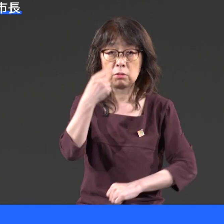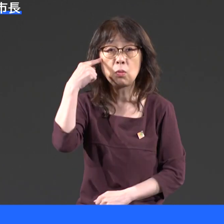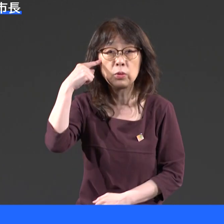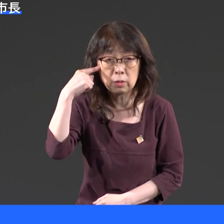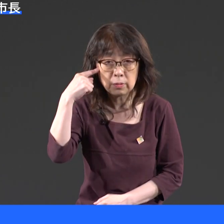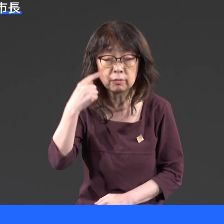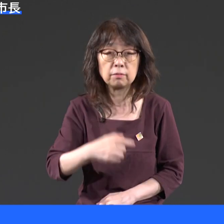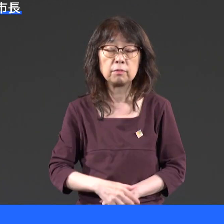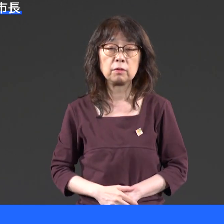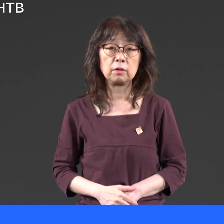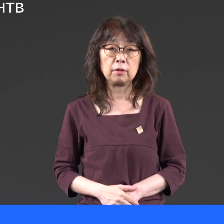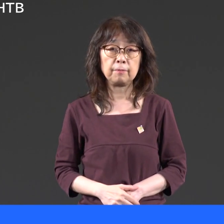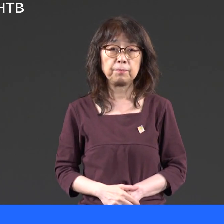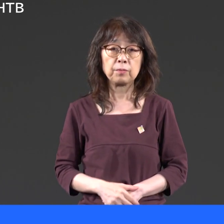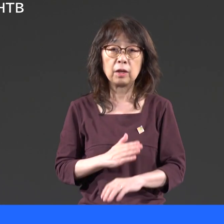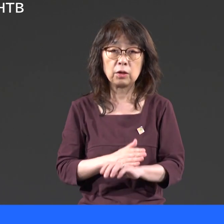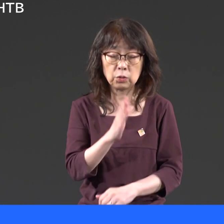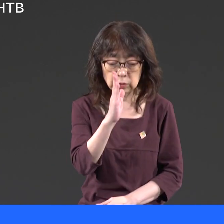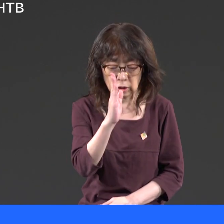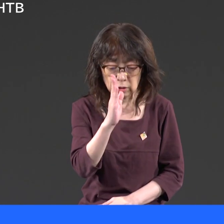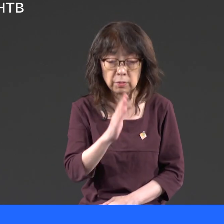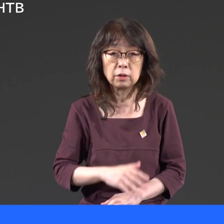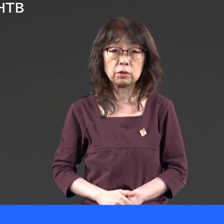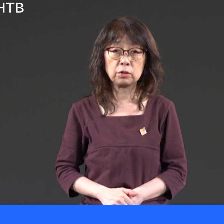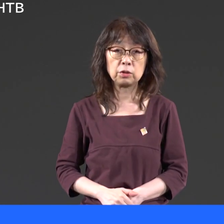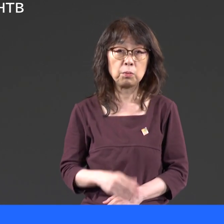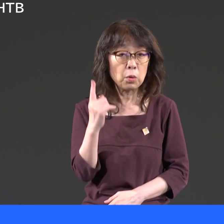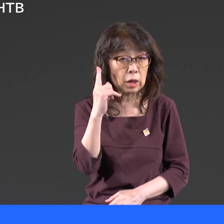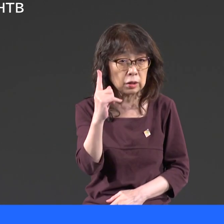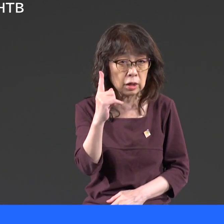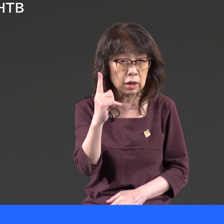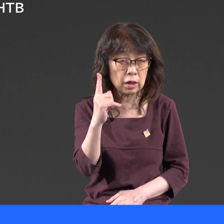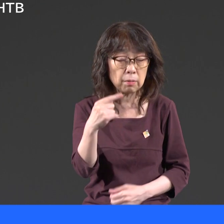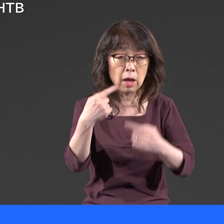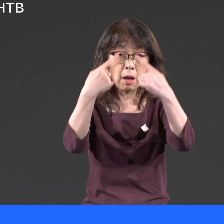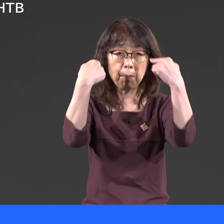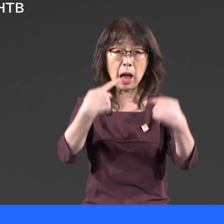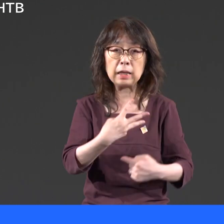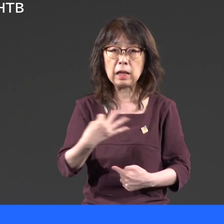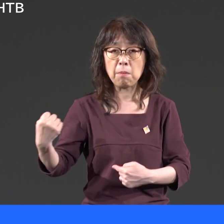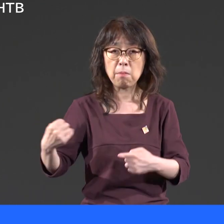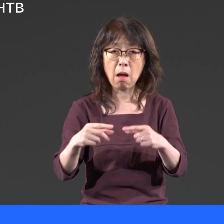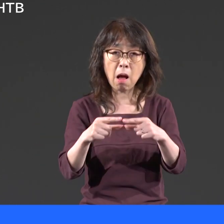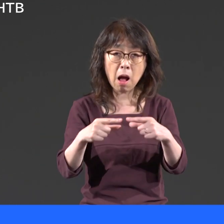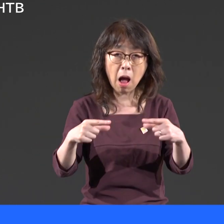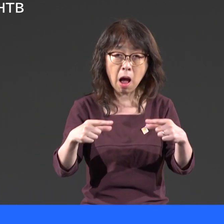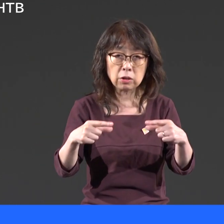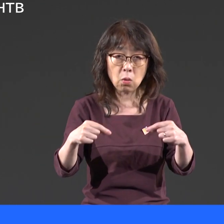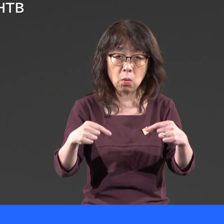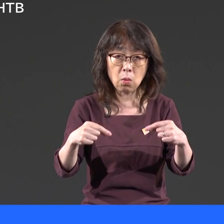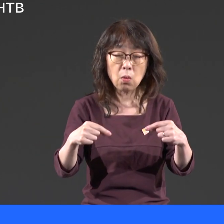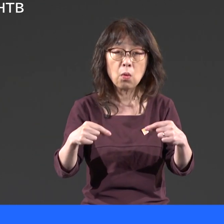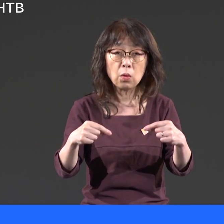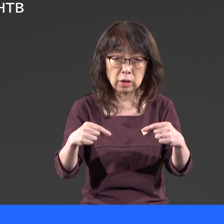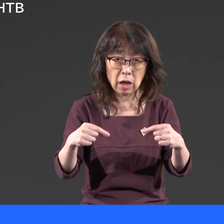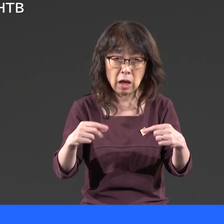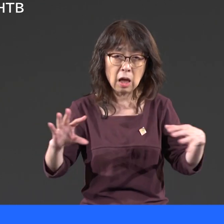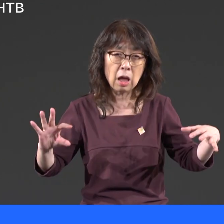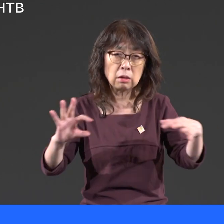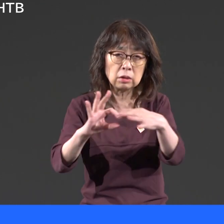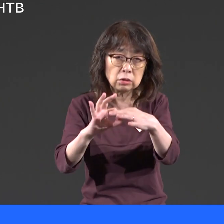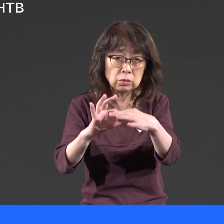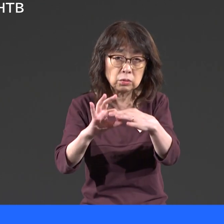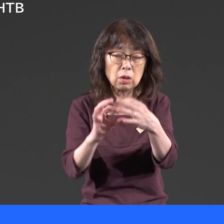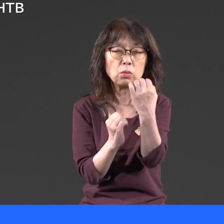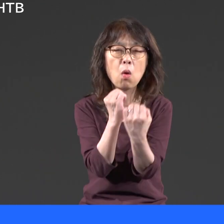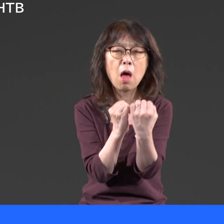います。 ありがとうございます。話題かってもう一点、マイナンバーカードの件で紐付けトラブルというのが相次